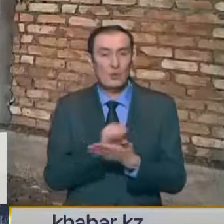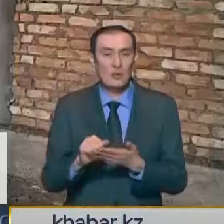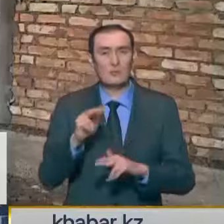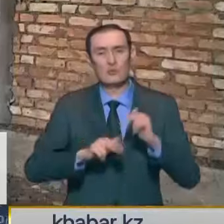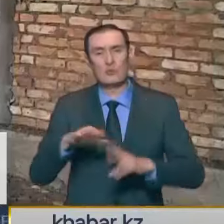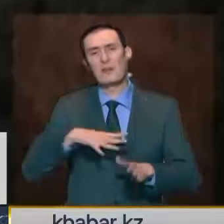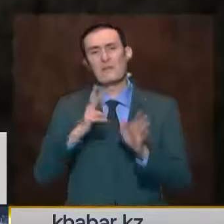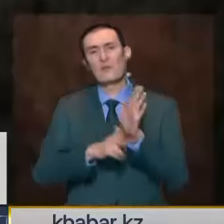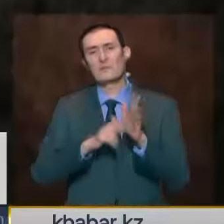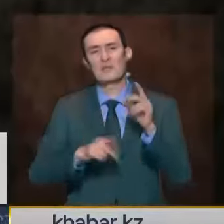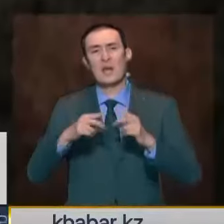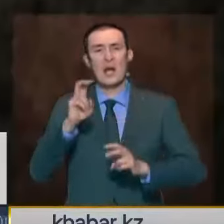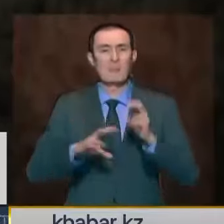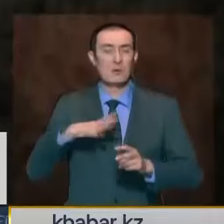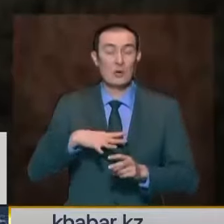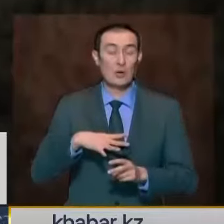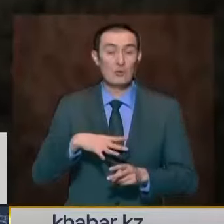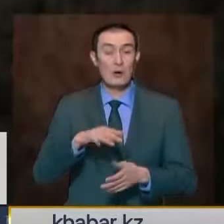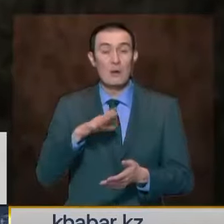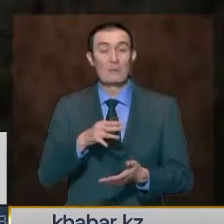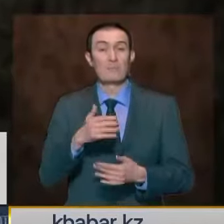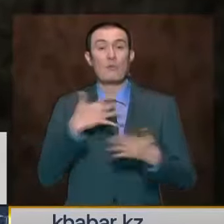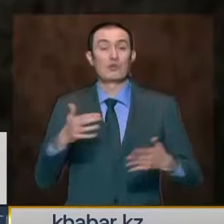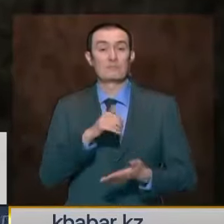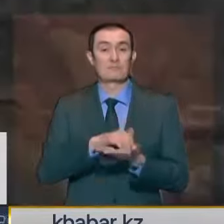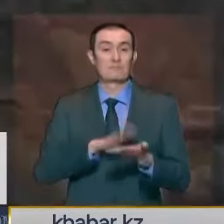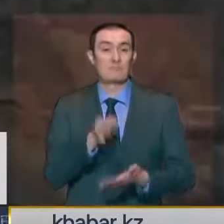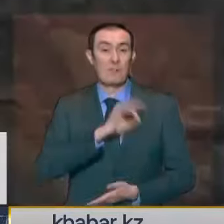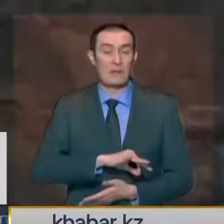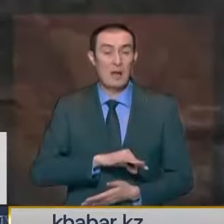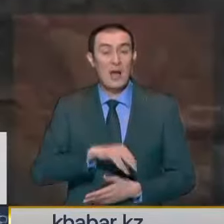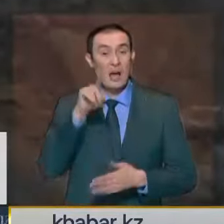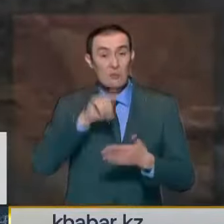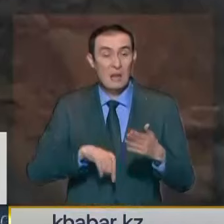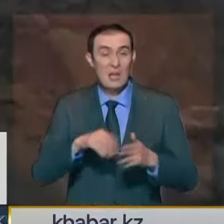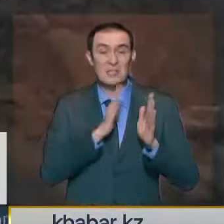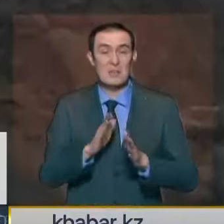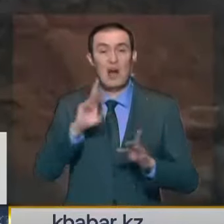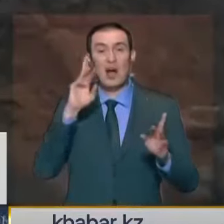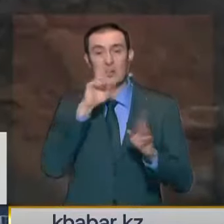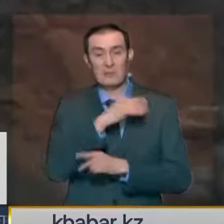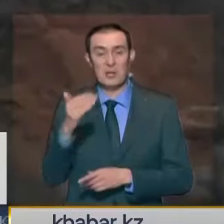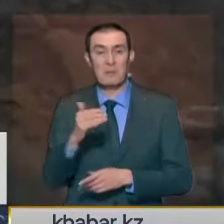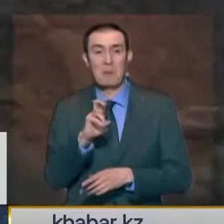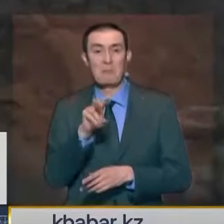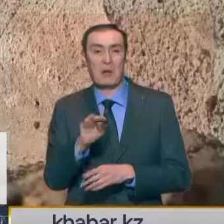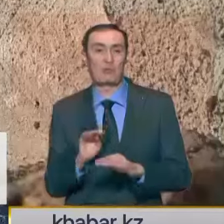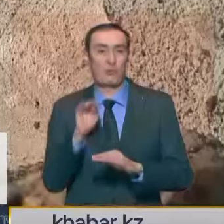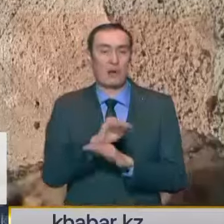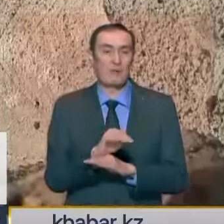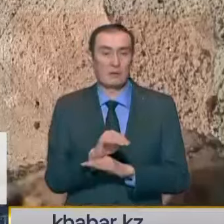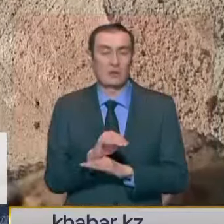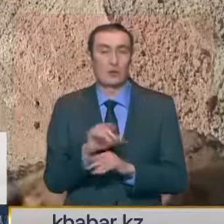они строили 80 объектов Что позволило набрать им высокий рейтинг доверяя этим данным система ошибочно зачитала компании как